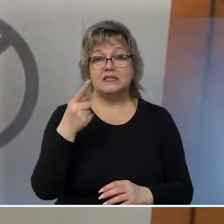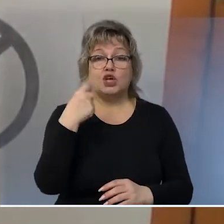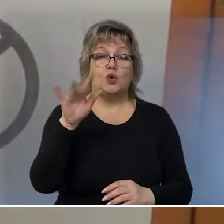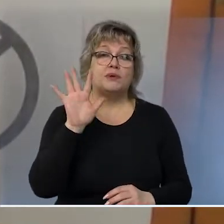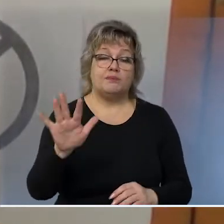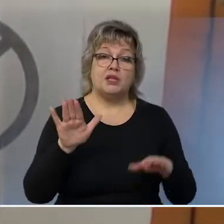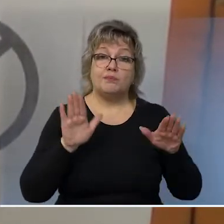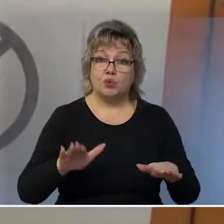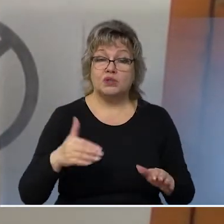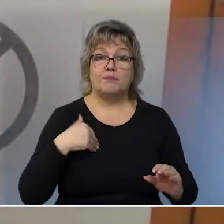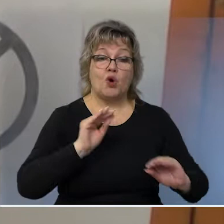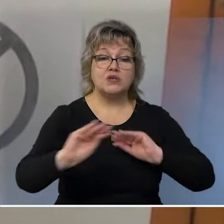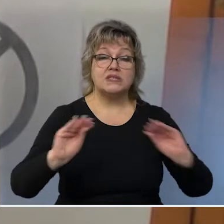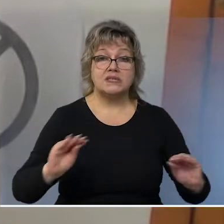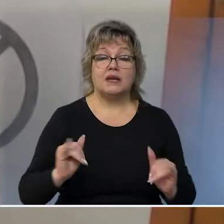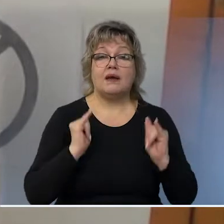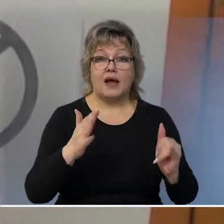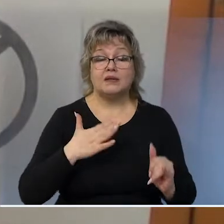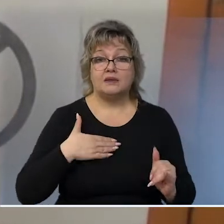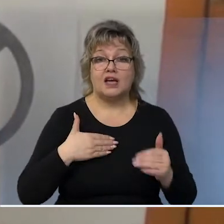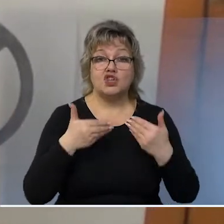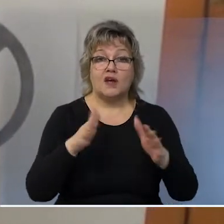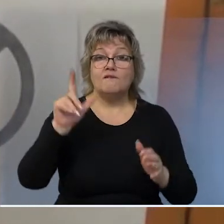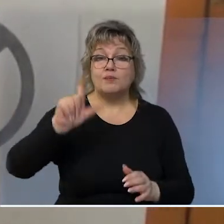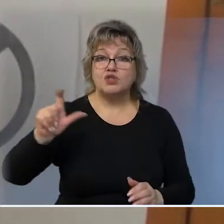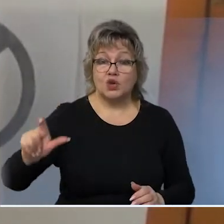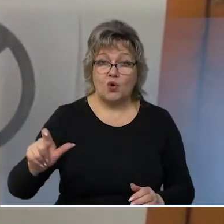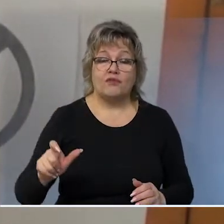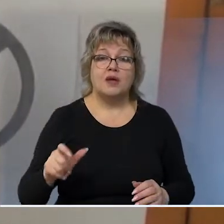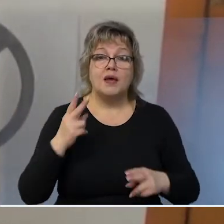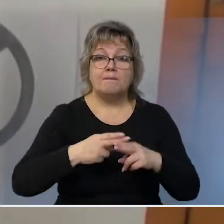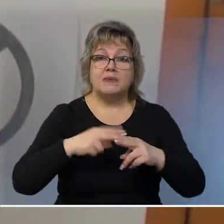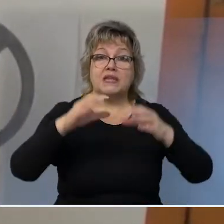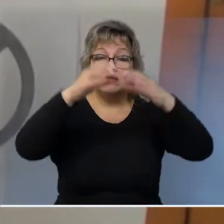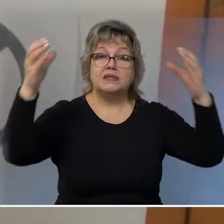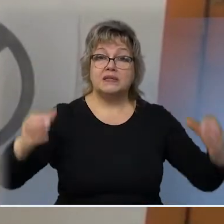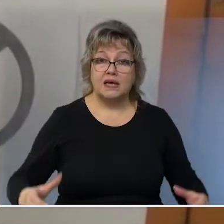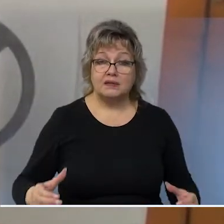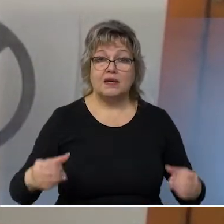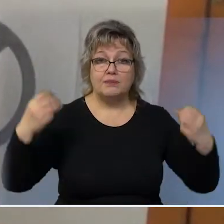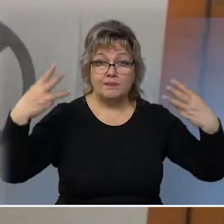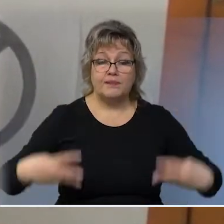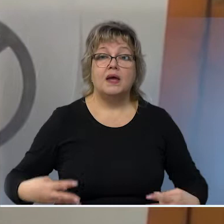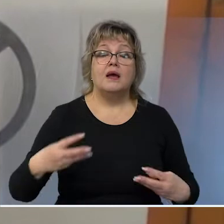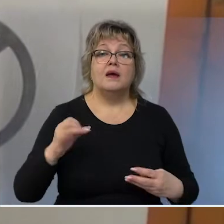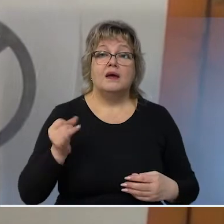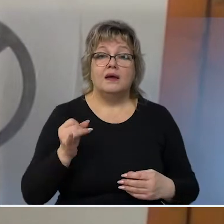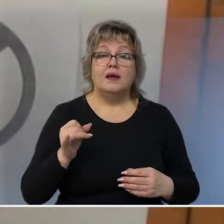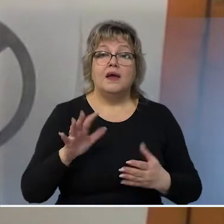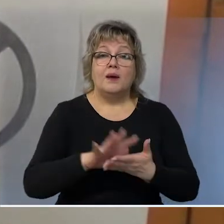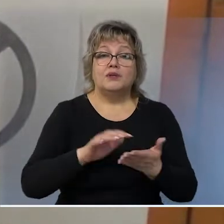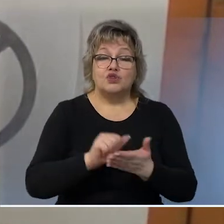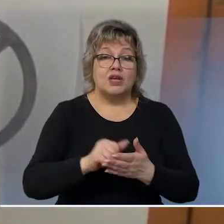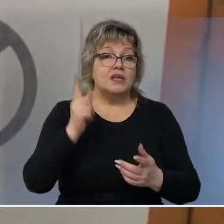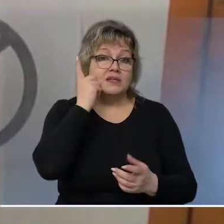5. Оба пункта мы оснастили, как и для наших выпускников, металлодетекторами, системами видеонаблюдения, системами